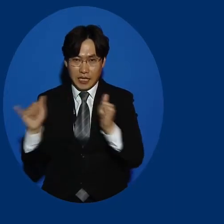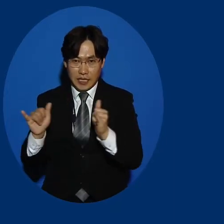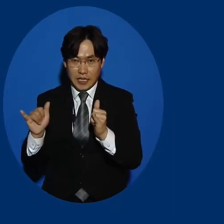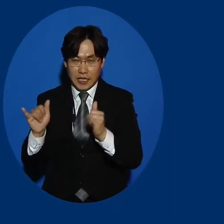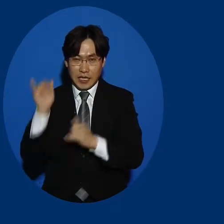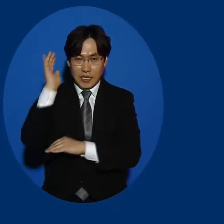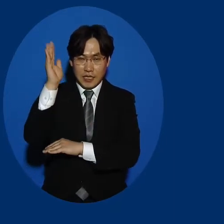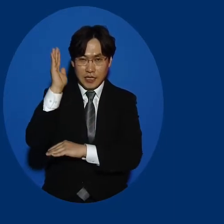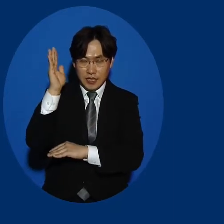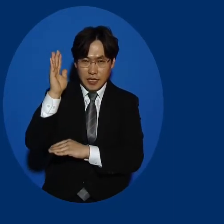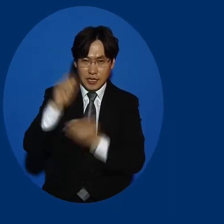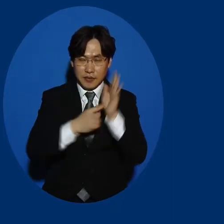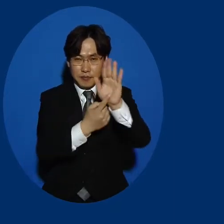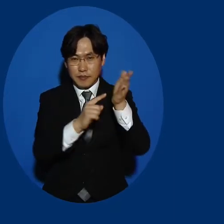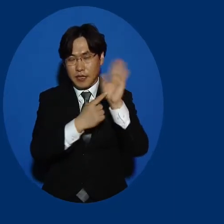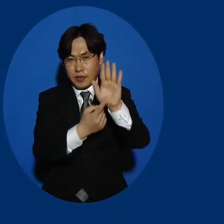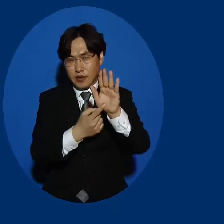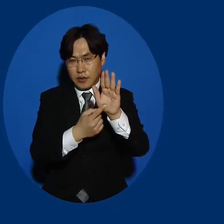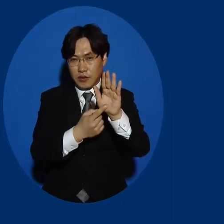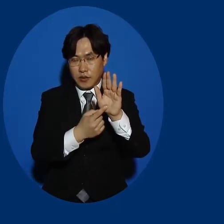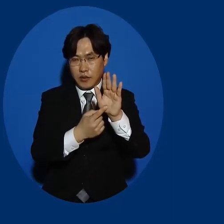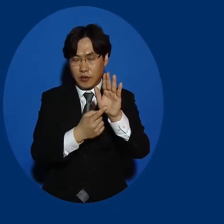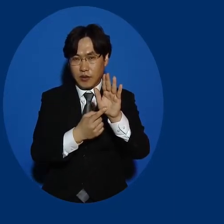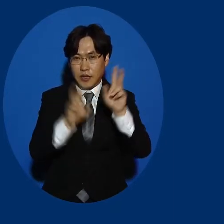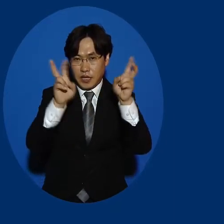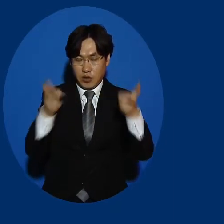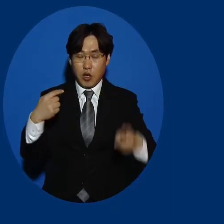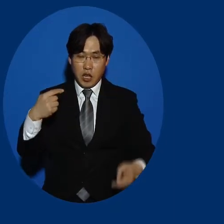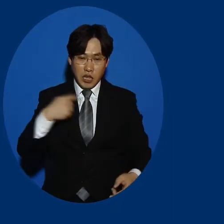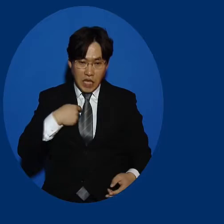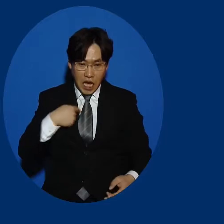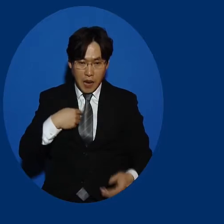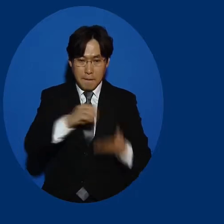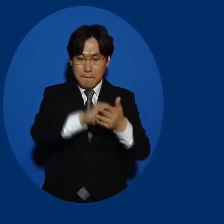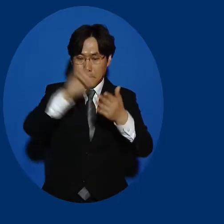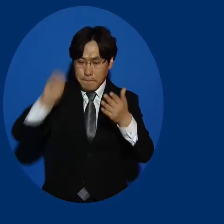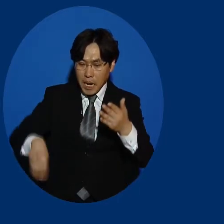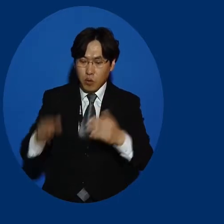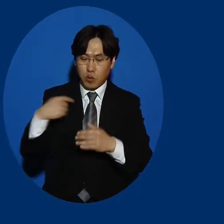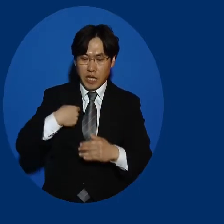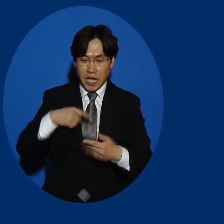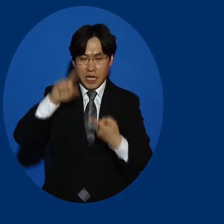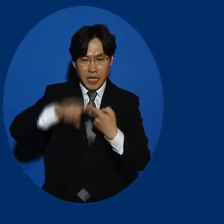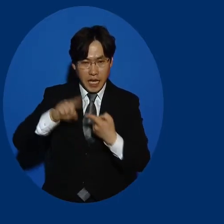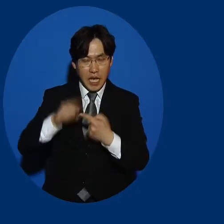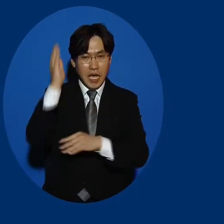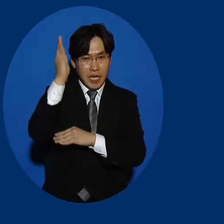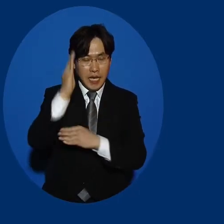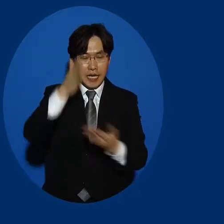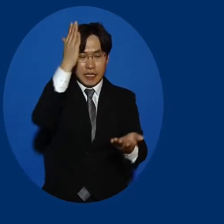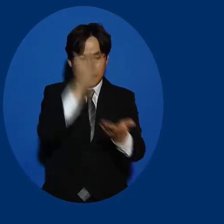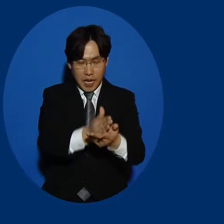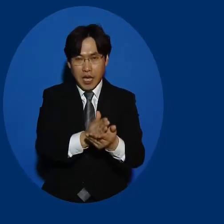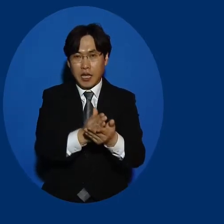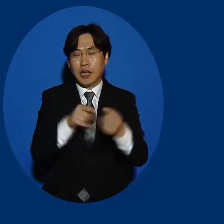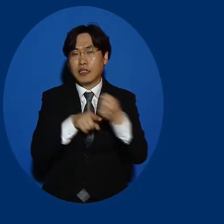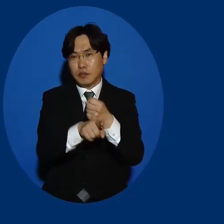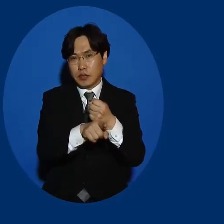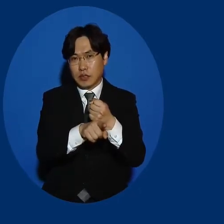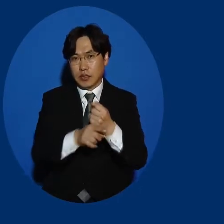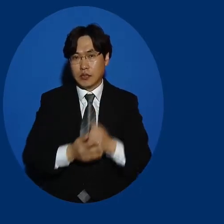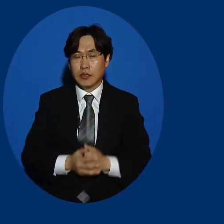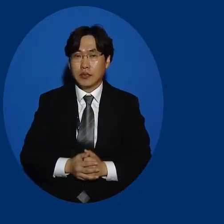얘기를 했던 말입니다. 우리에 관한 일을 우리의 의지 없이 우리 없이 너희끼리 결정하지 말아라는